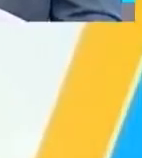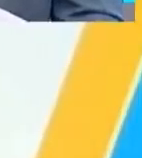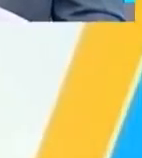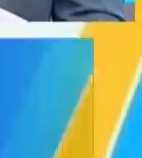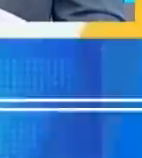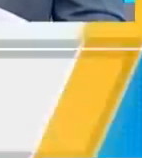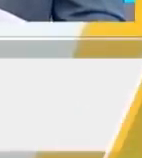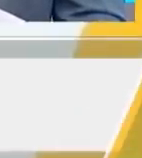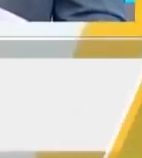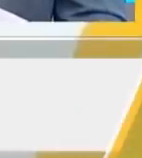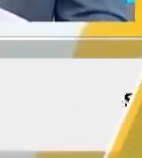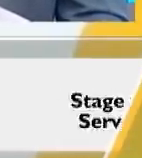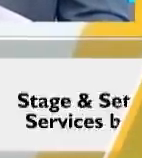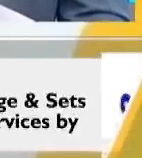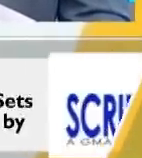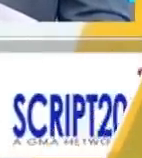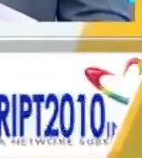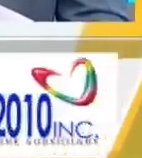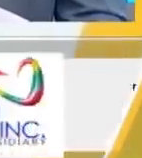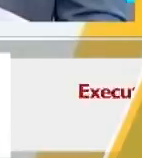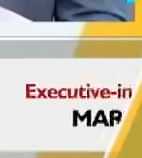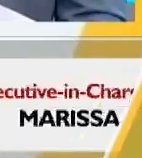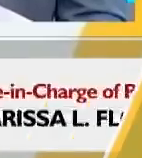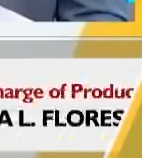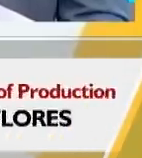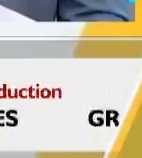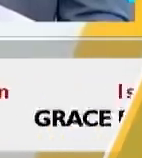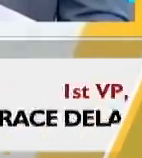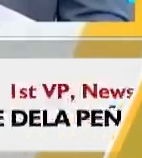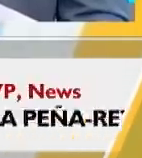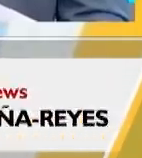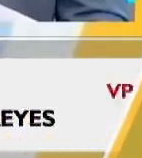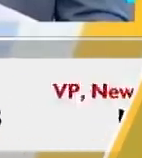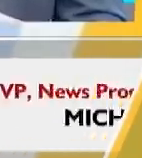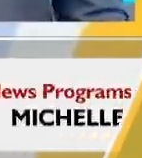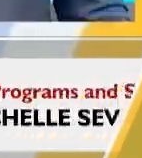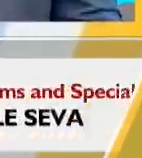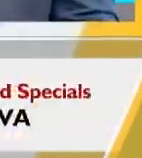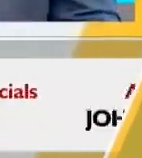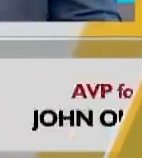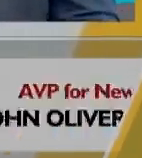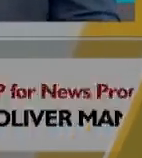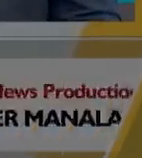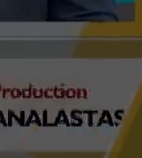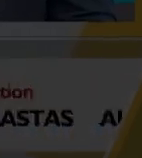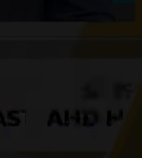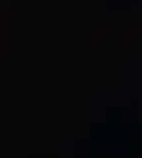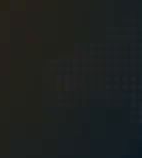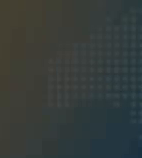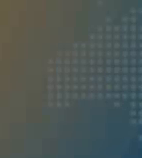Season. Buong puso para sa Pilipino. Ako po si Raffy Tima, ang inyong mga kasalo dito sa Balitang Hali.